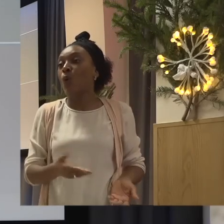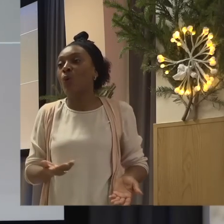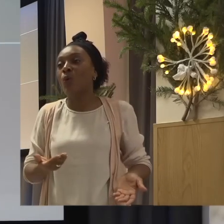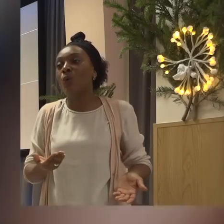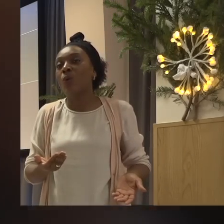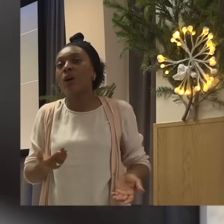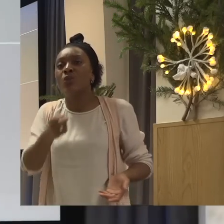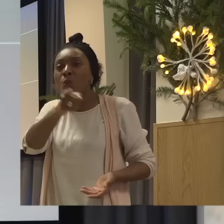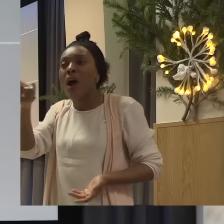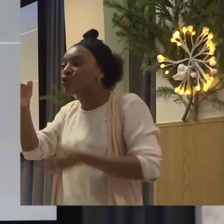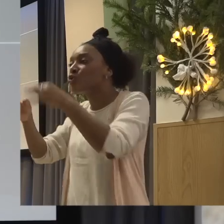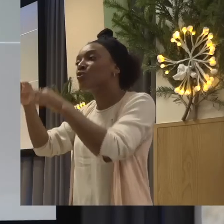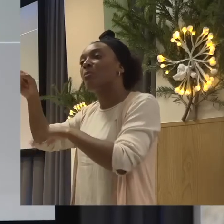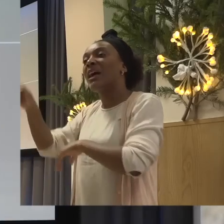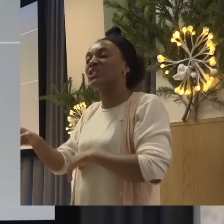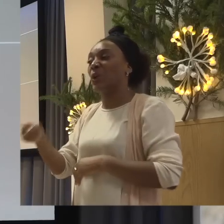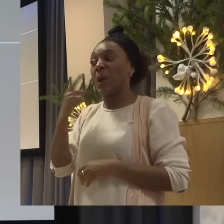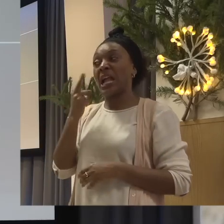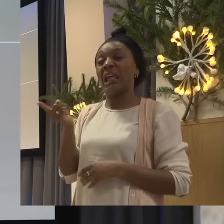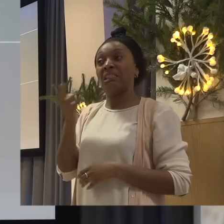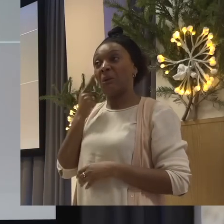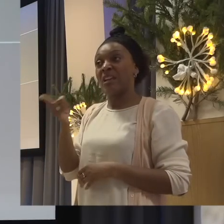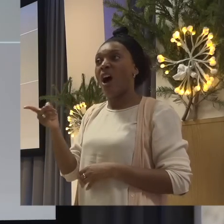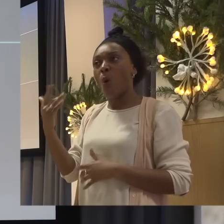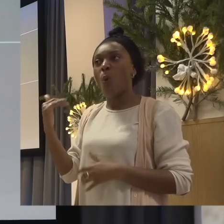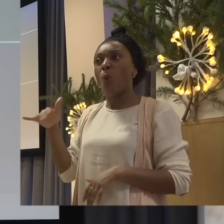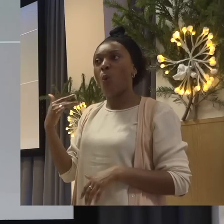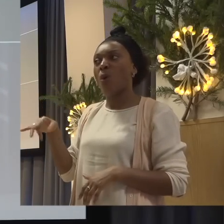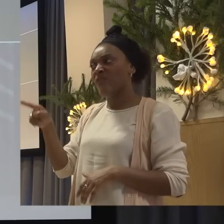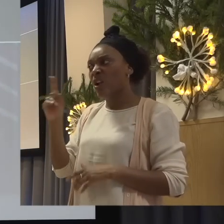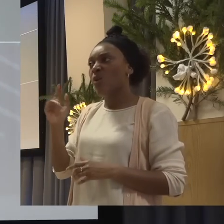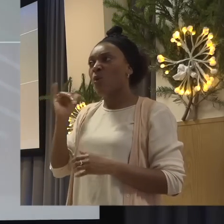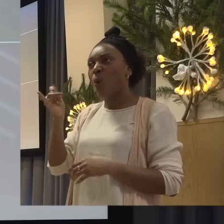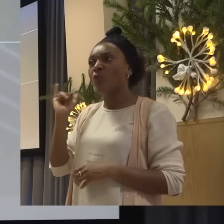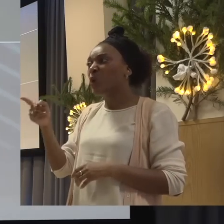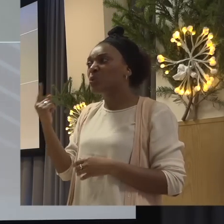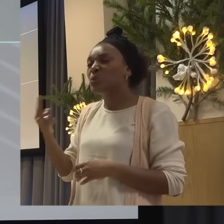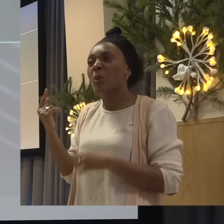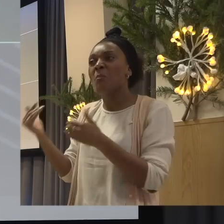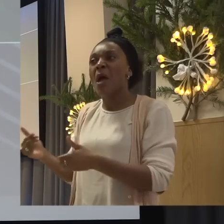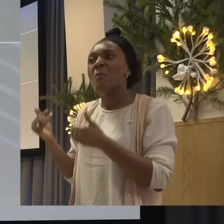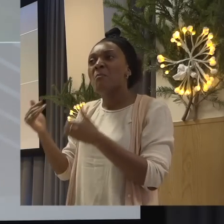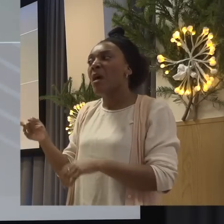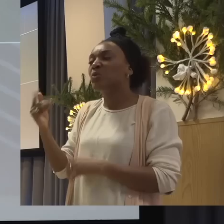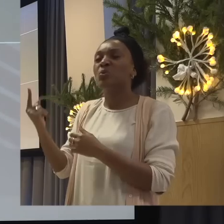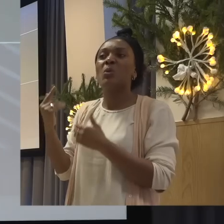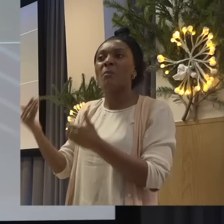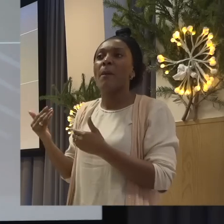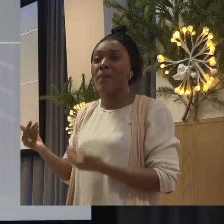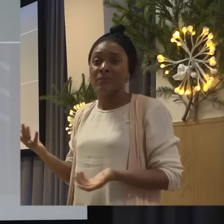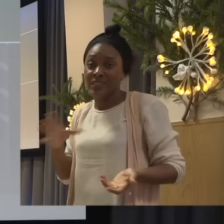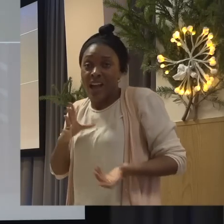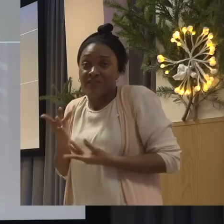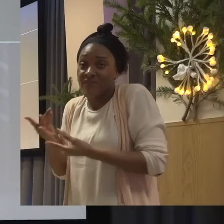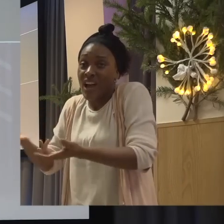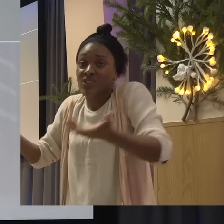juger quelqu'un, de dire de lui que ça fait un moment qu'elle est toujours dans cette position, il y a des fragilités qui